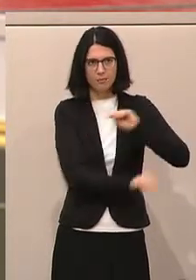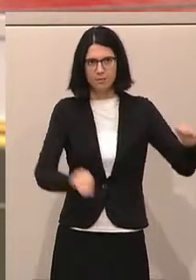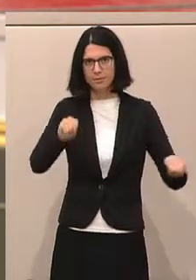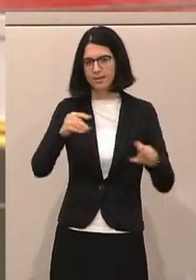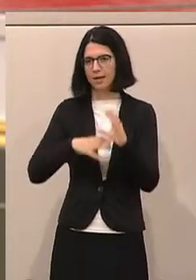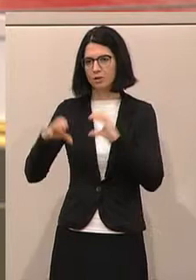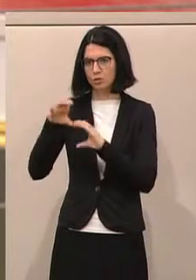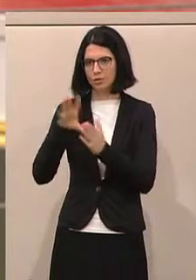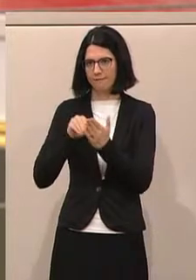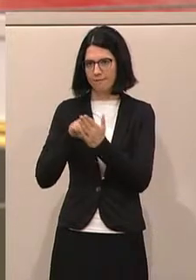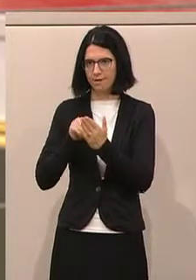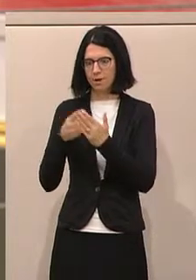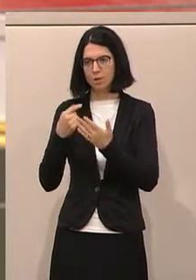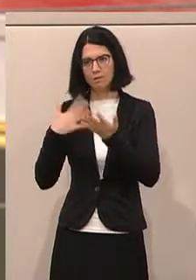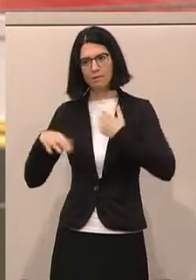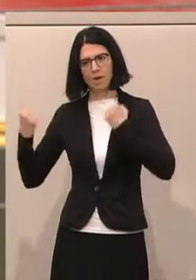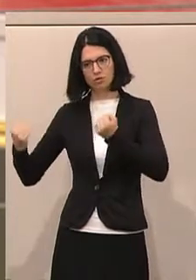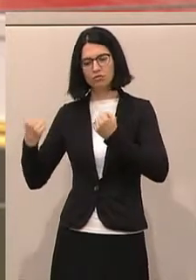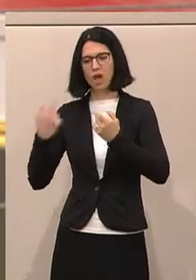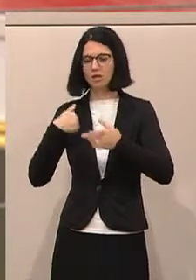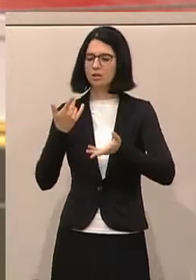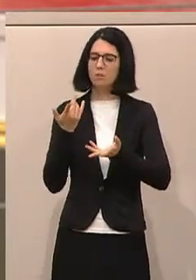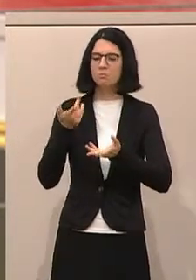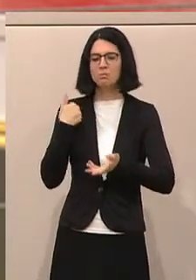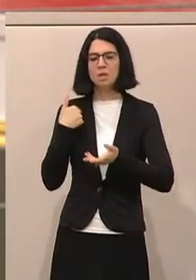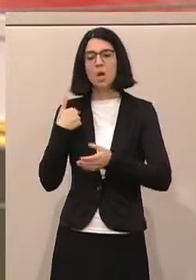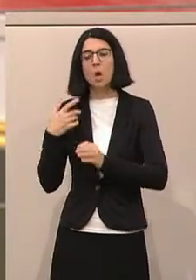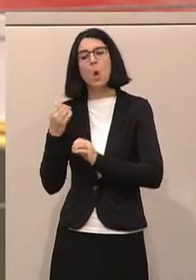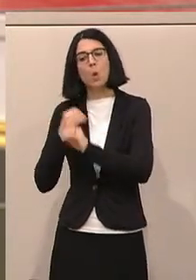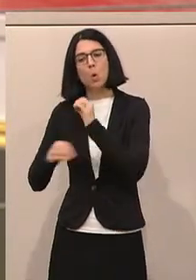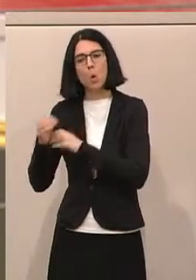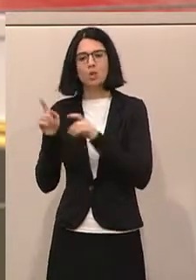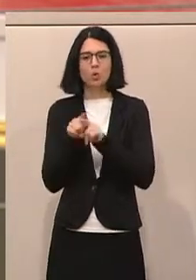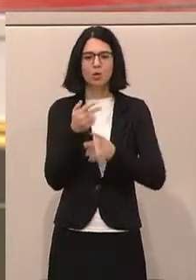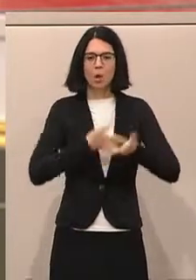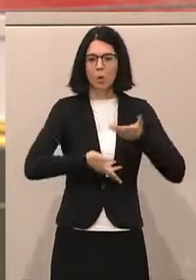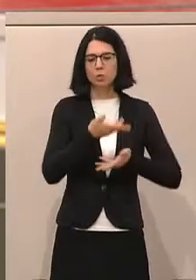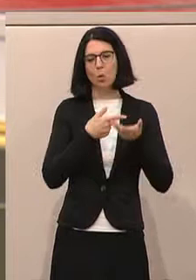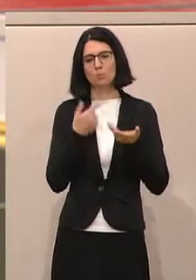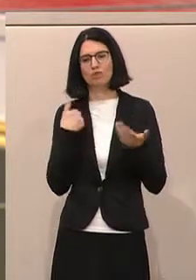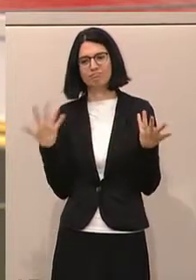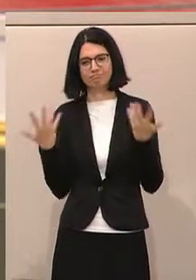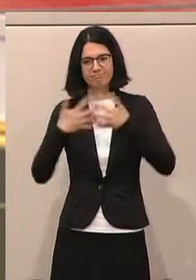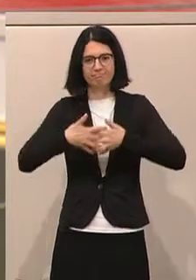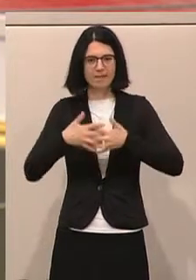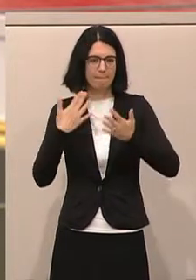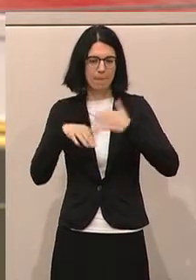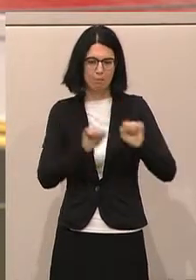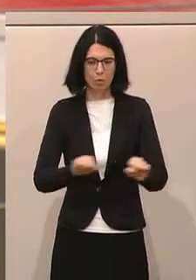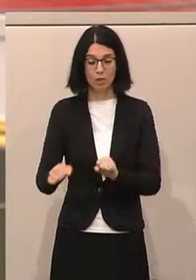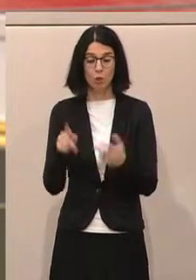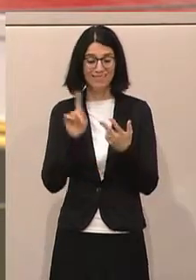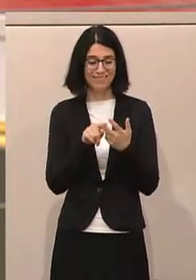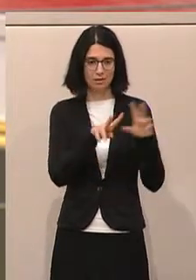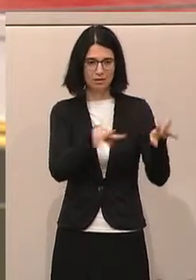zu machen, desto stärker werden wir auch unsere ökonomischen und ökologischen Aspekte in Einklang bringen. Und als drittes Thema dieser